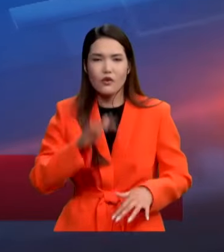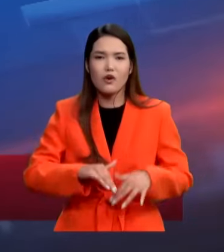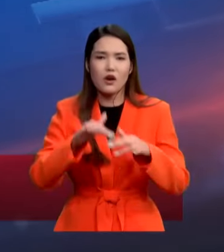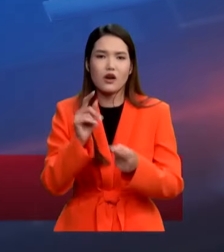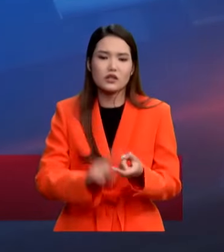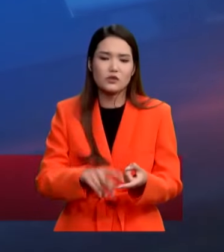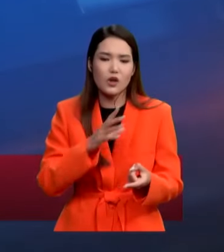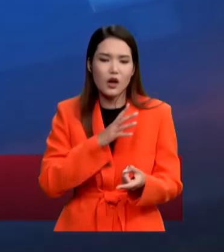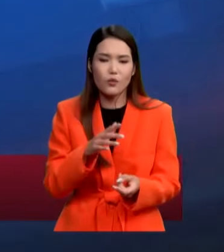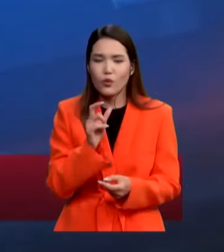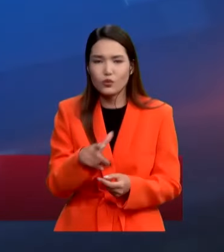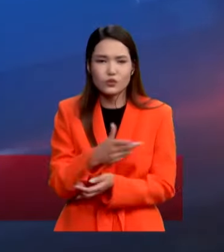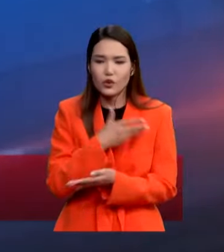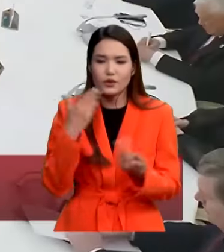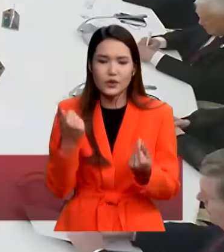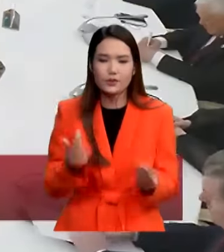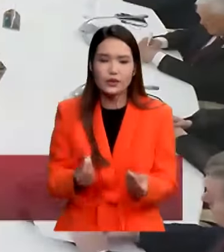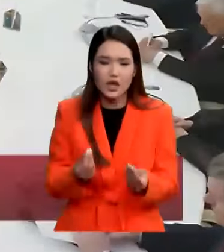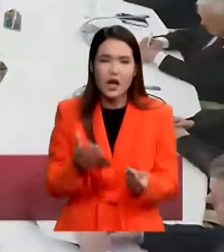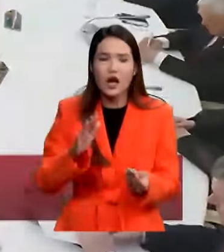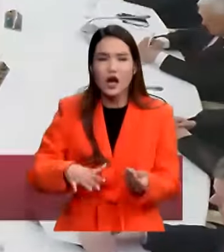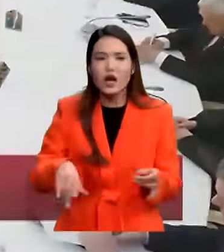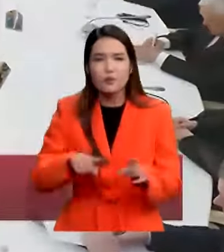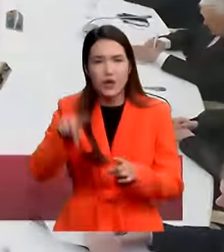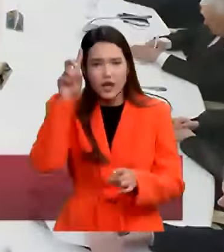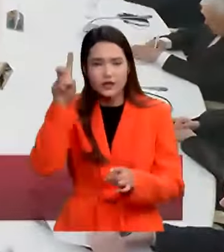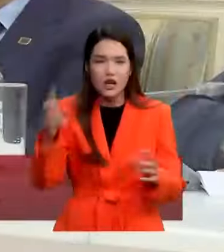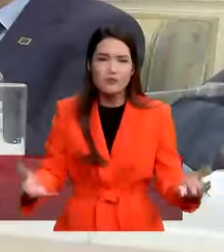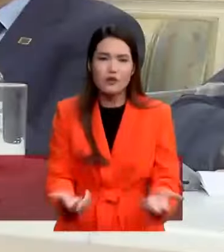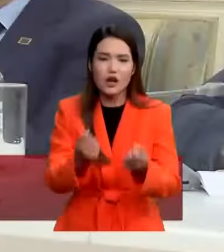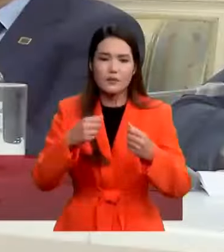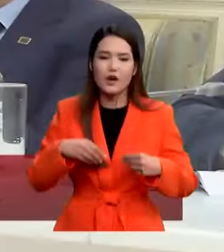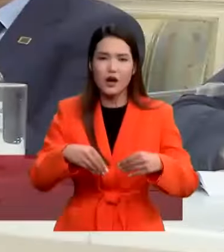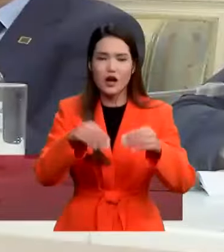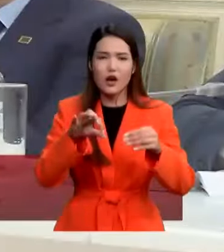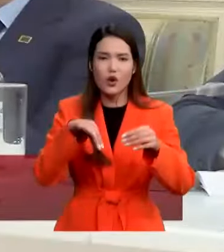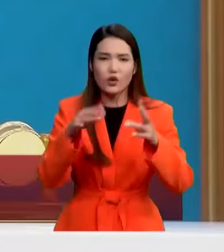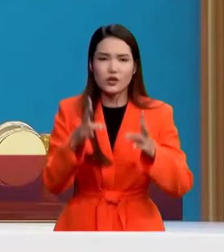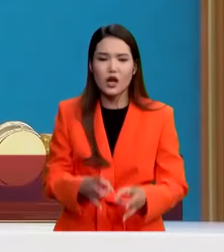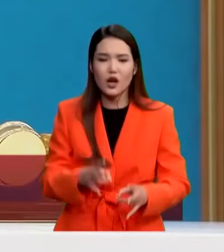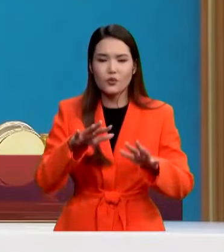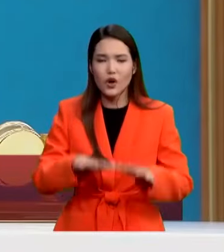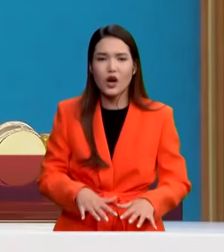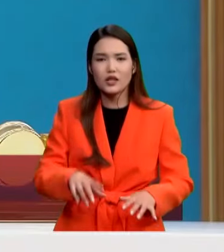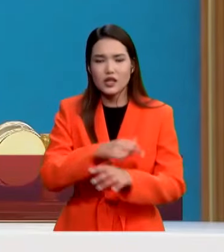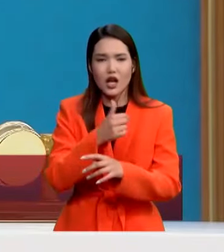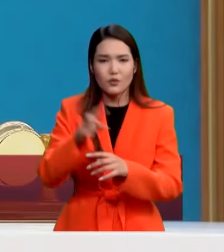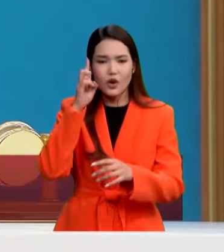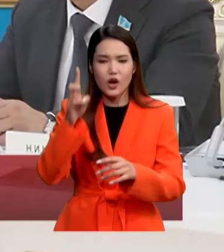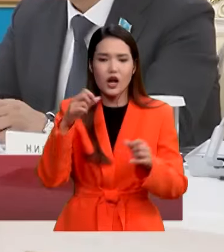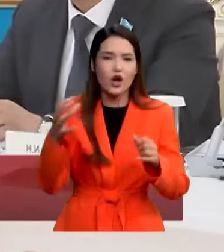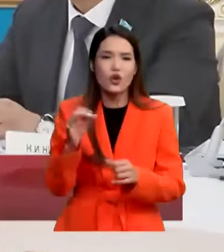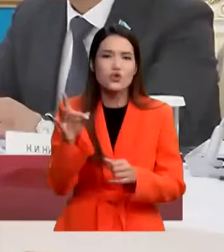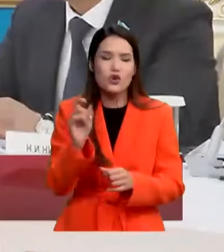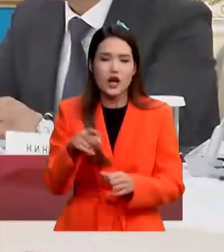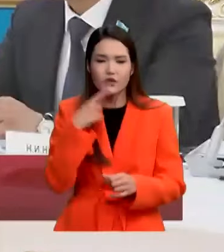кривое. В любой момент не знаешь, когда нам может рухнуть. Между тем, государство поддержит аграриев пострадавших регионов. Об этом глава государства еще раз